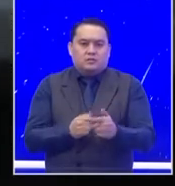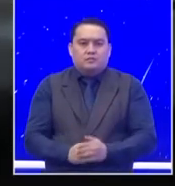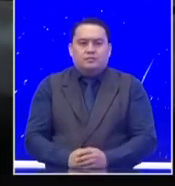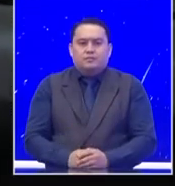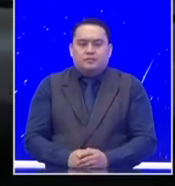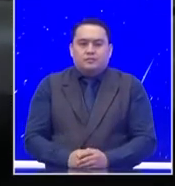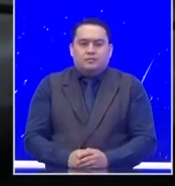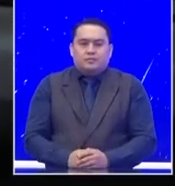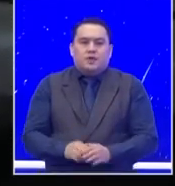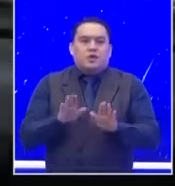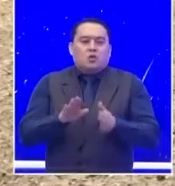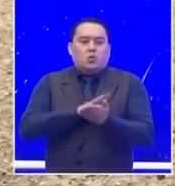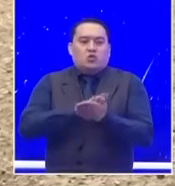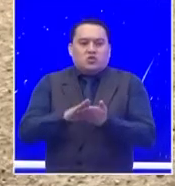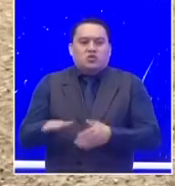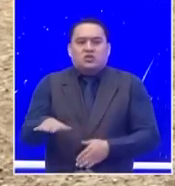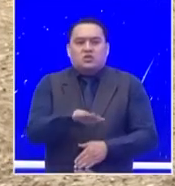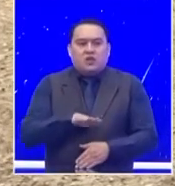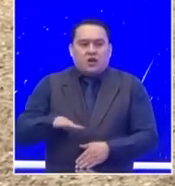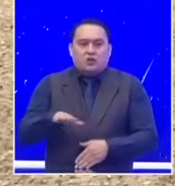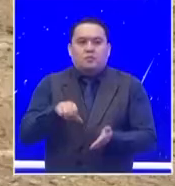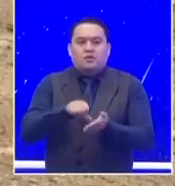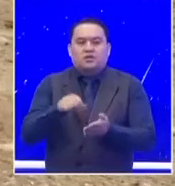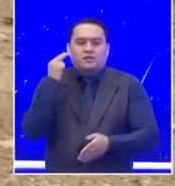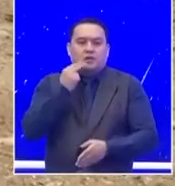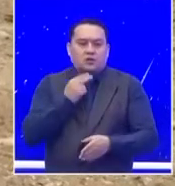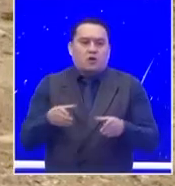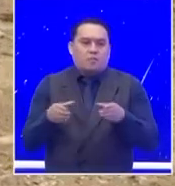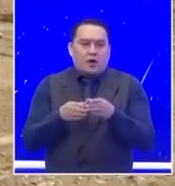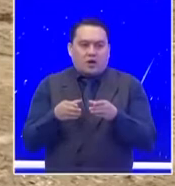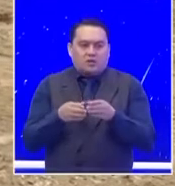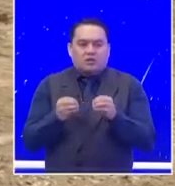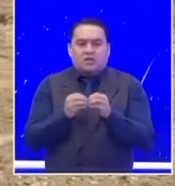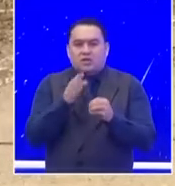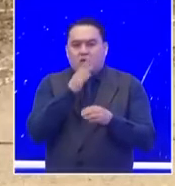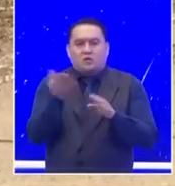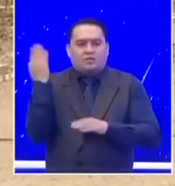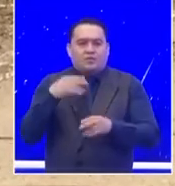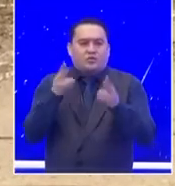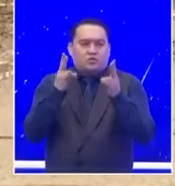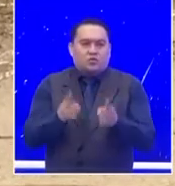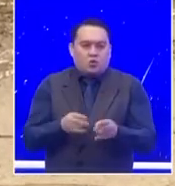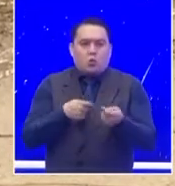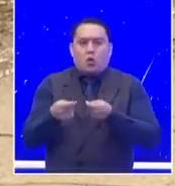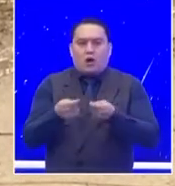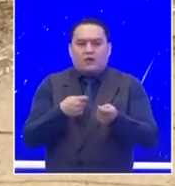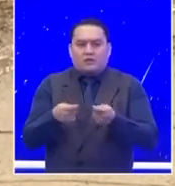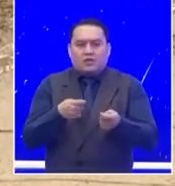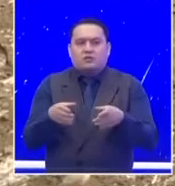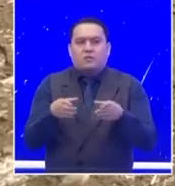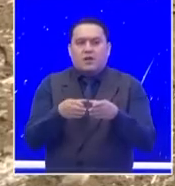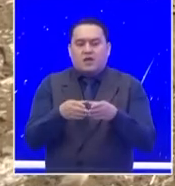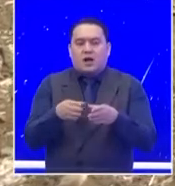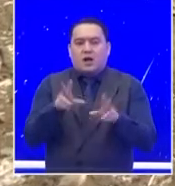Стоит отметить, не только очистка территории ограничились представители китайской компании. К 10-летию трагедии в Кызылагаше руководство City